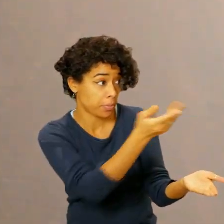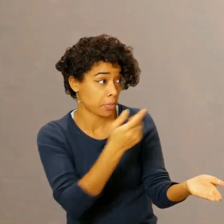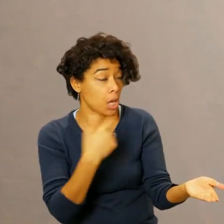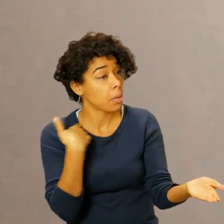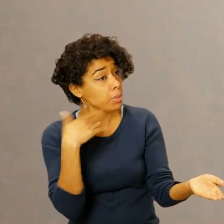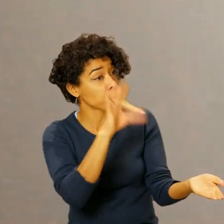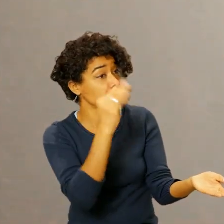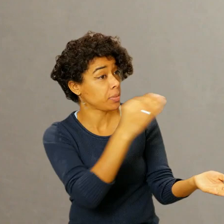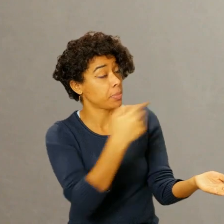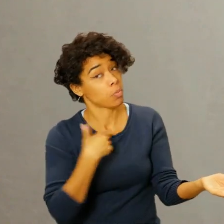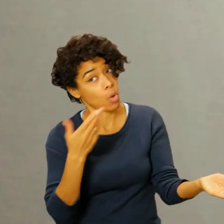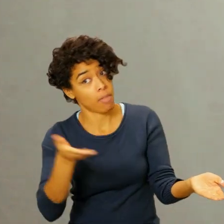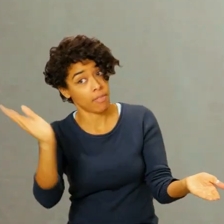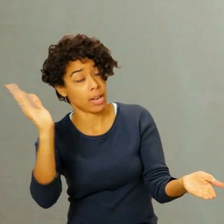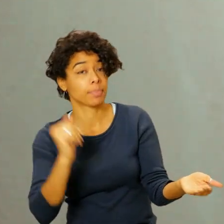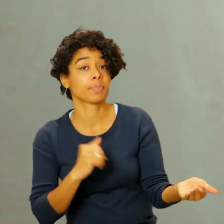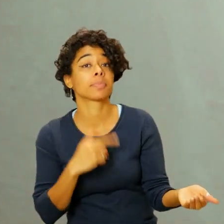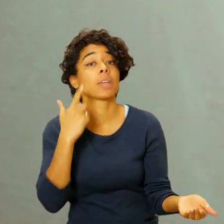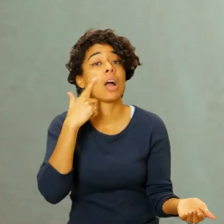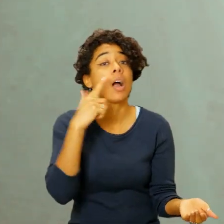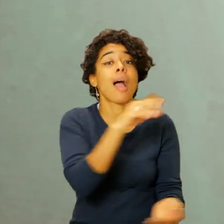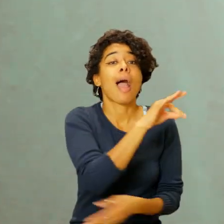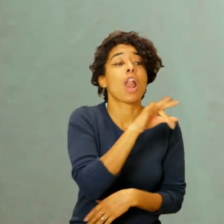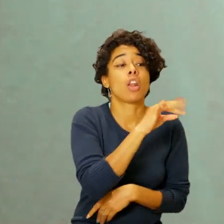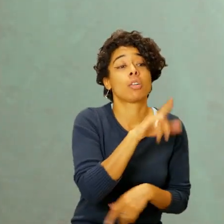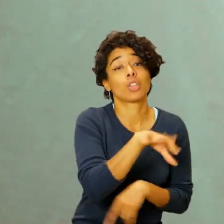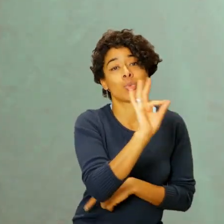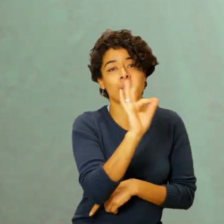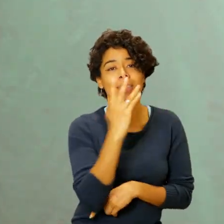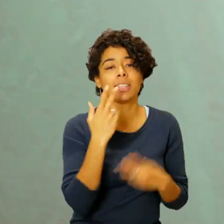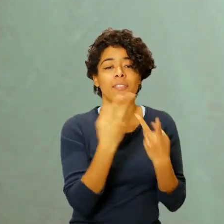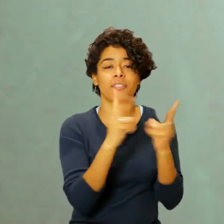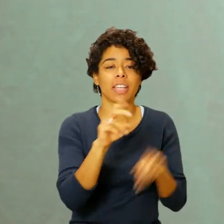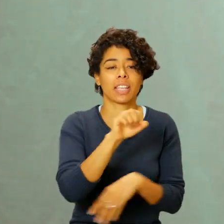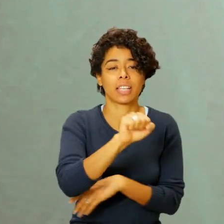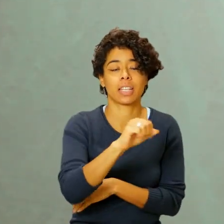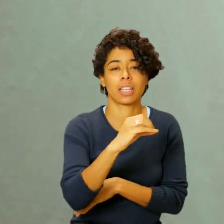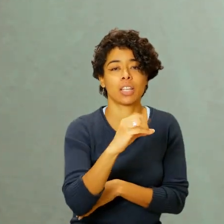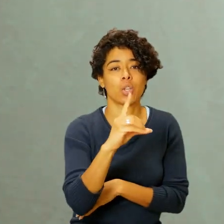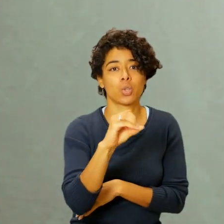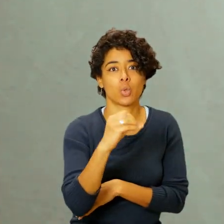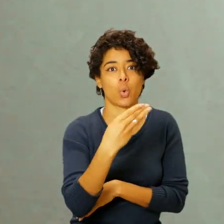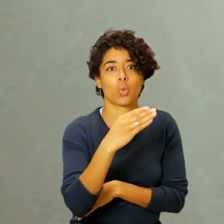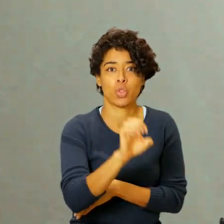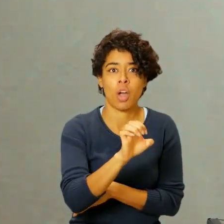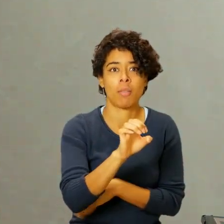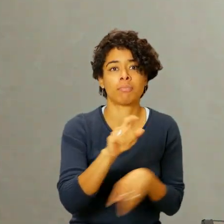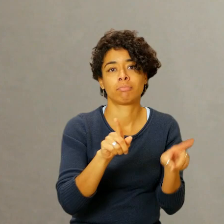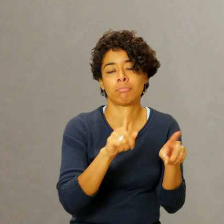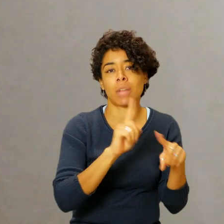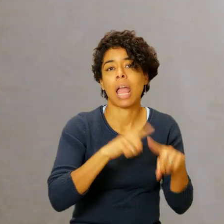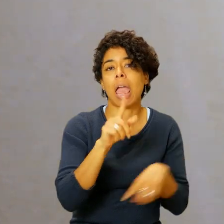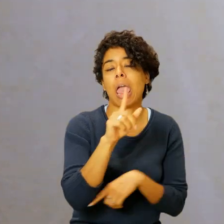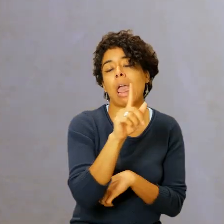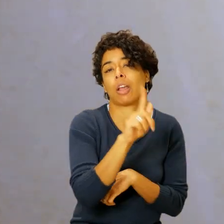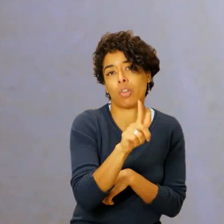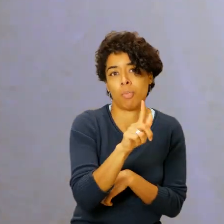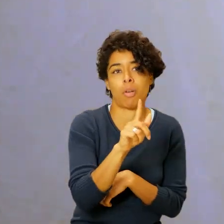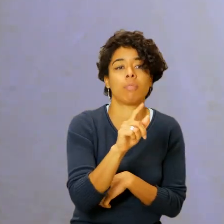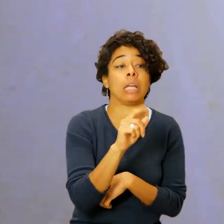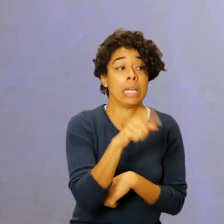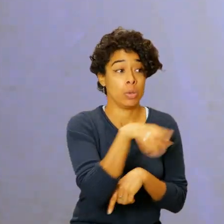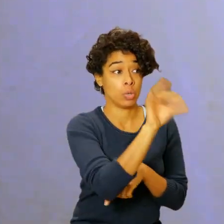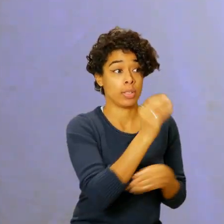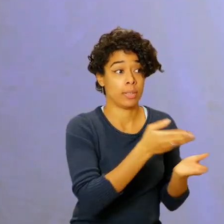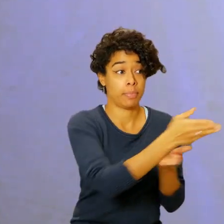voit que Lot va choisir Sodome et Gomorrhe parce que c'est riche et que la plaine elle est bonne pour ses brebis. Et Abraham va se séparer, dit la Bible,